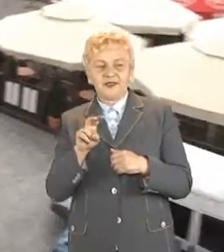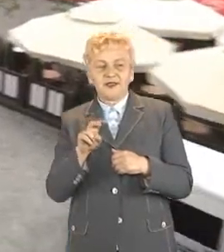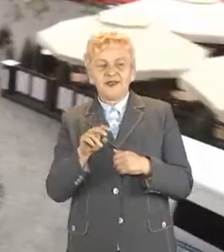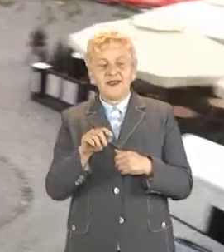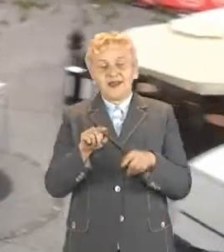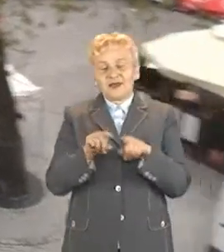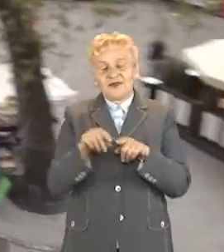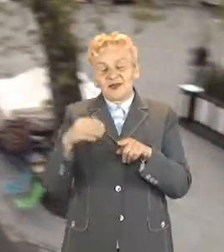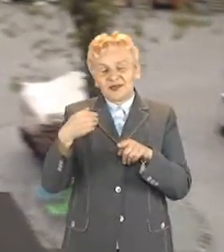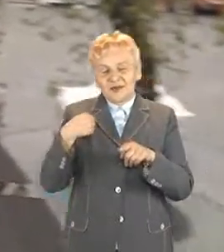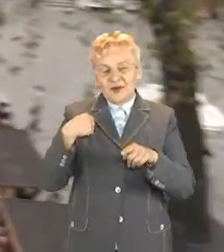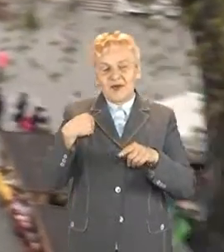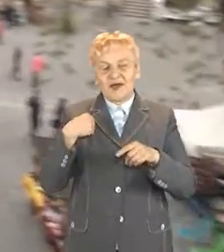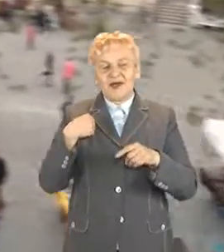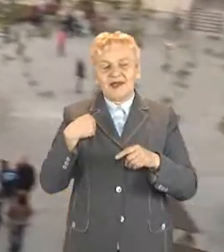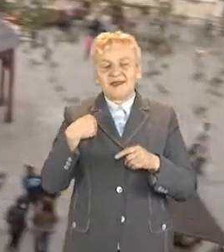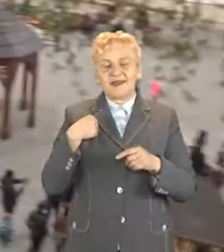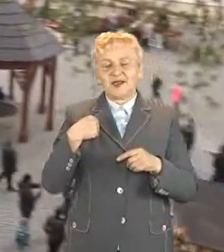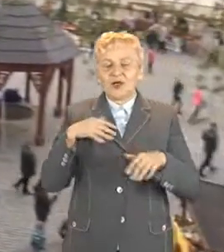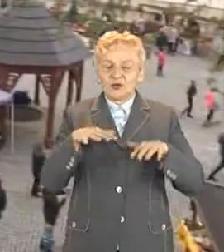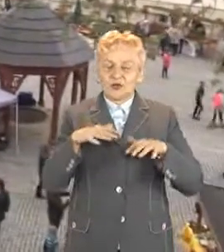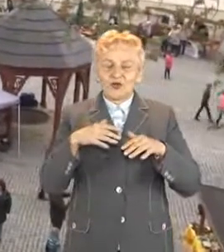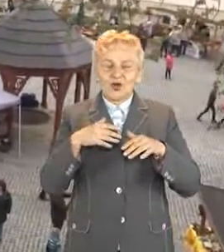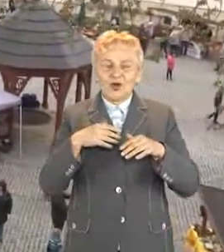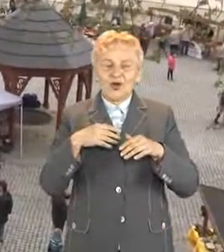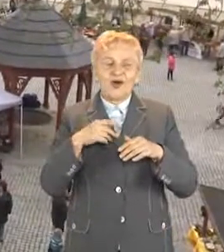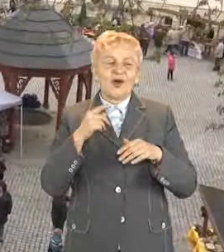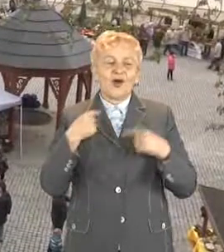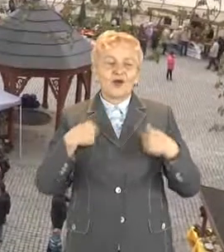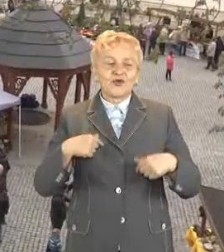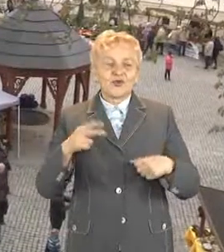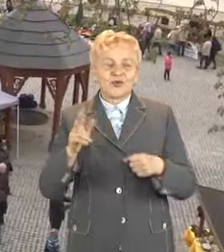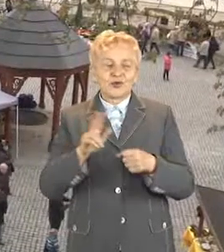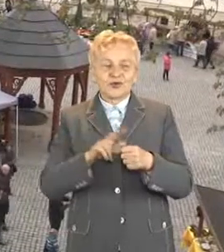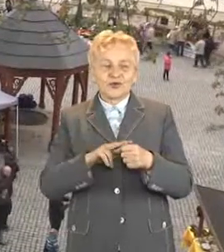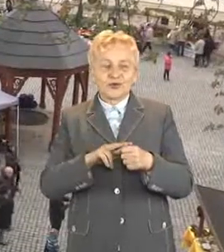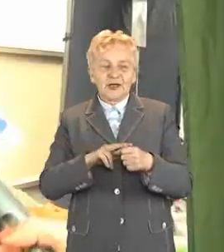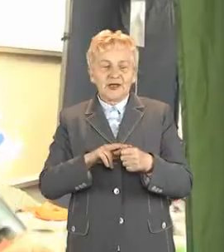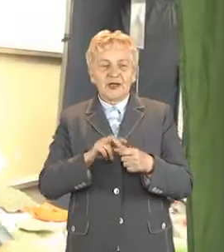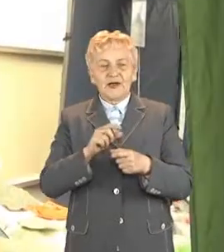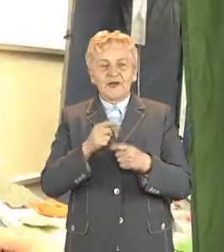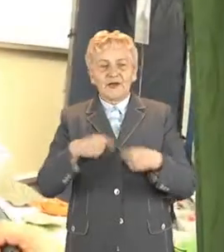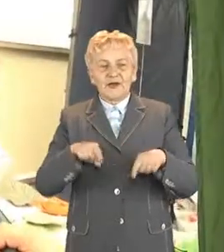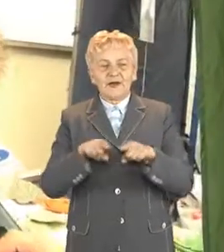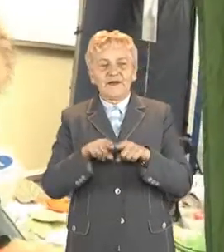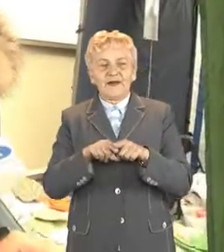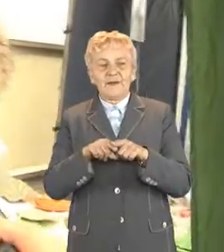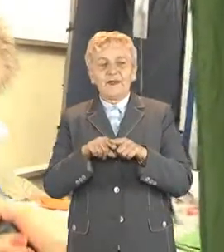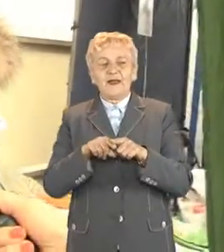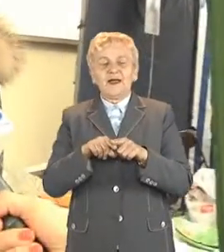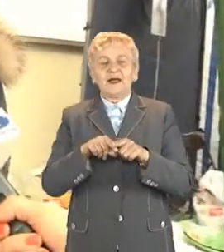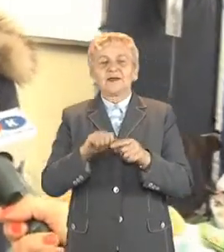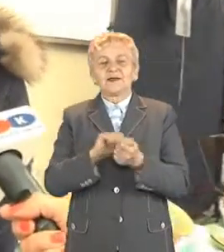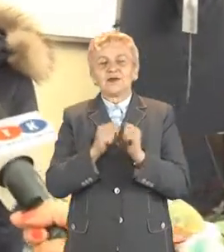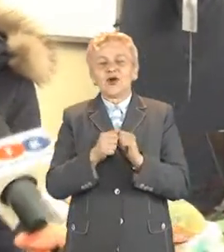którzy swoim talentem, ciężką pracą i pomysłem chcieli zwrócić uwagę przechodzących gości. Nasze wyroby, pracowni ceramiki artystycznej